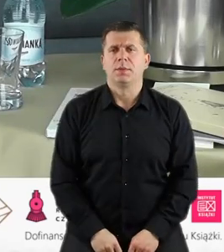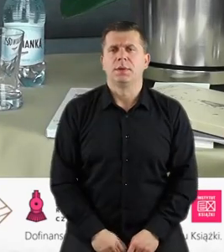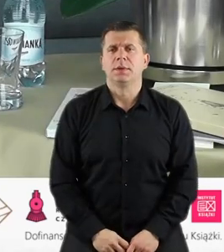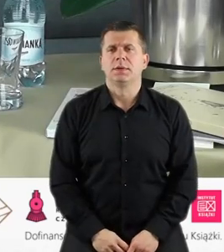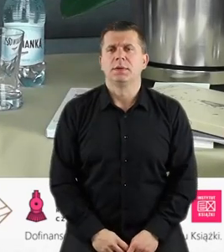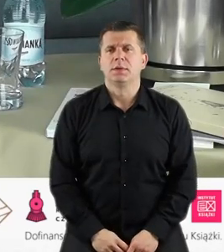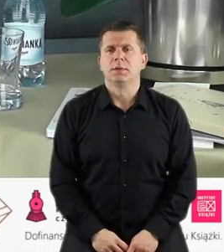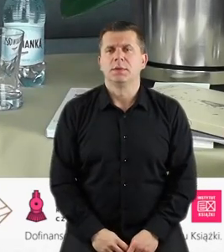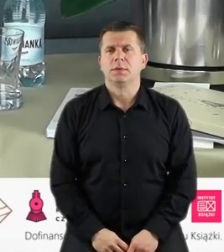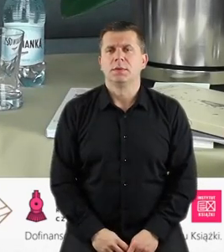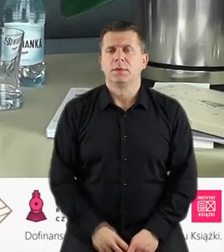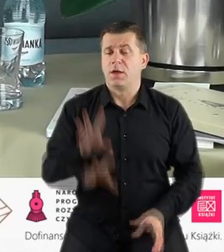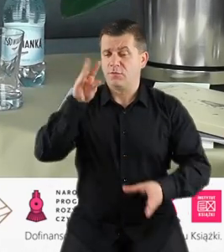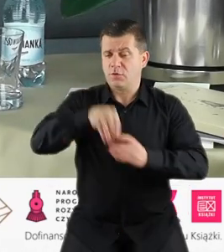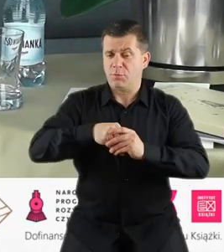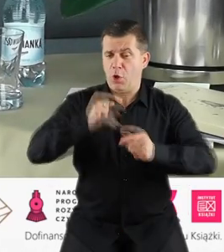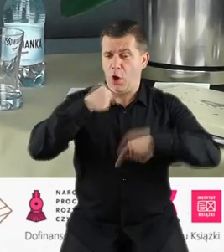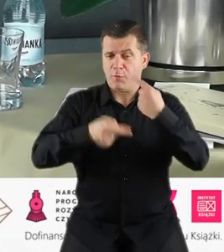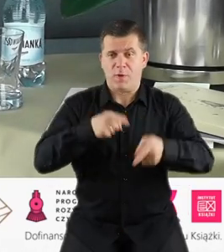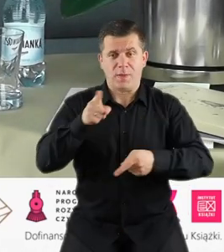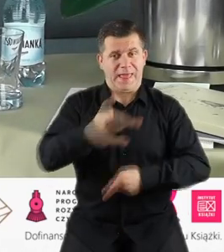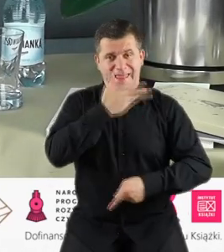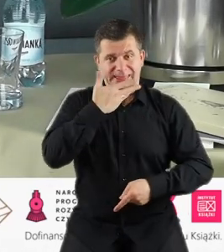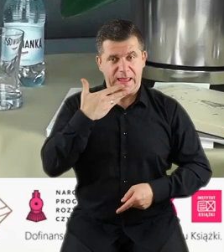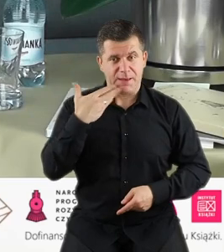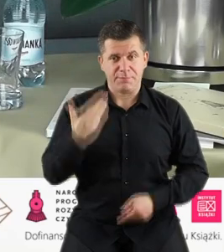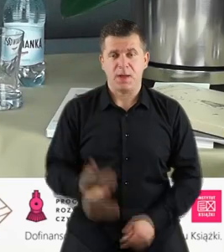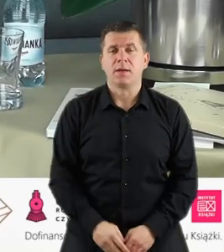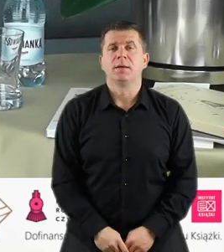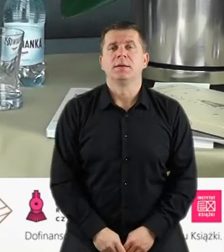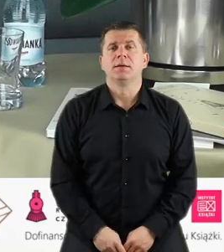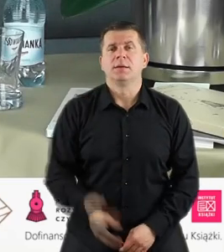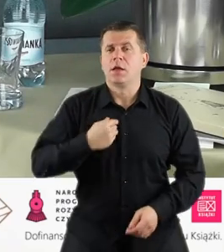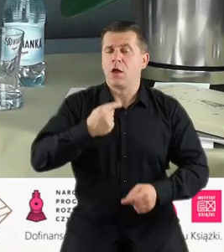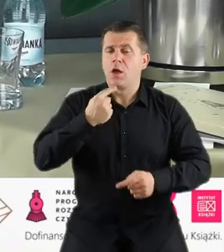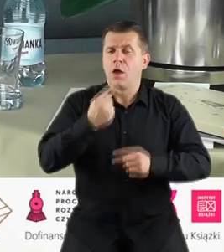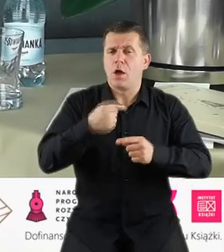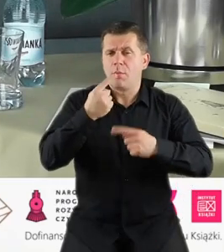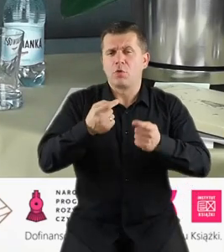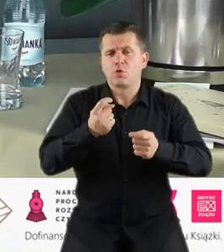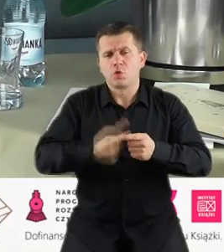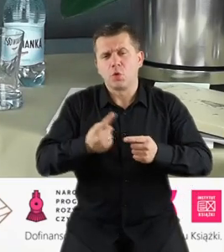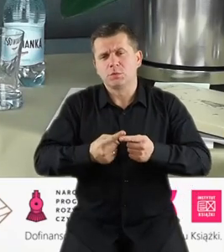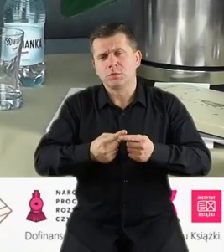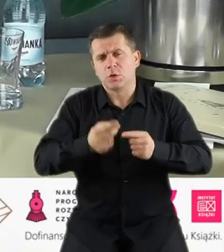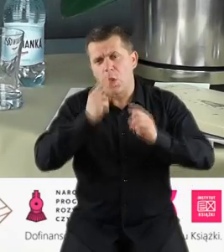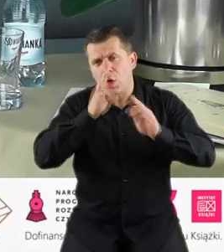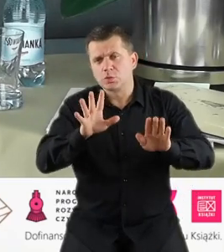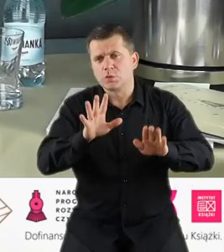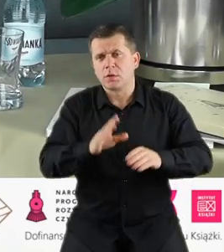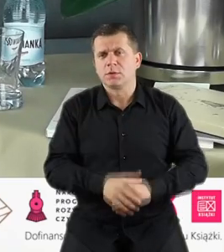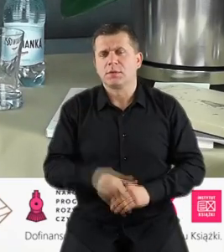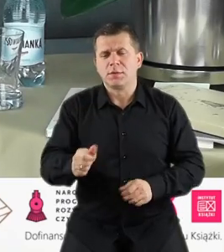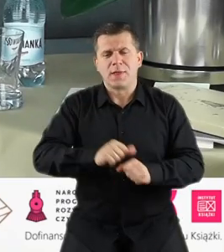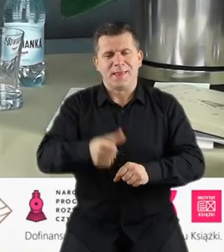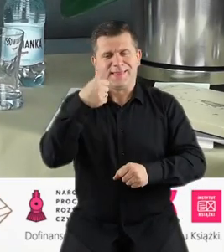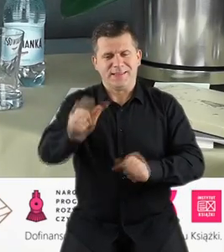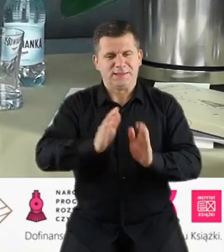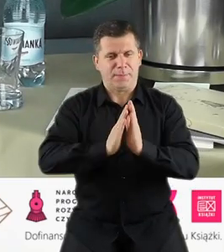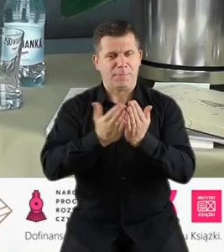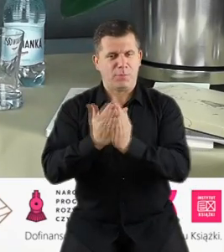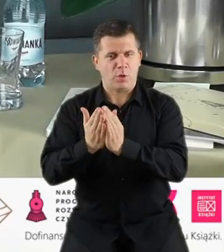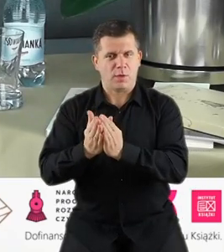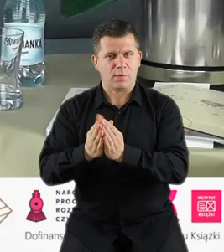I oczywiście, że tego nie ma w tym opowiadaniu, natomiast ja mówię o, troszeczkę się odsłaniam, no ale to jest tydzień bibliotek, jesteśmy